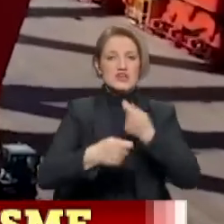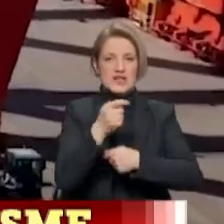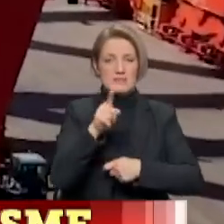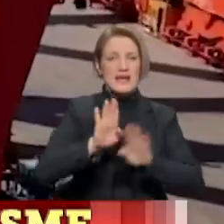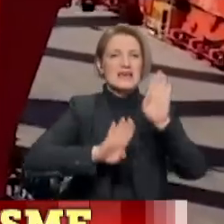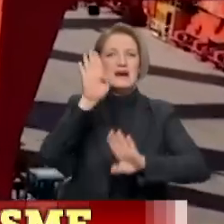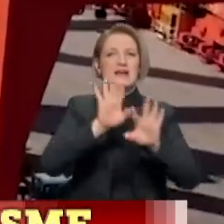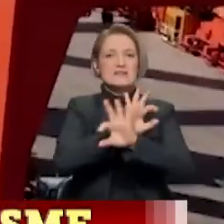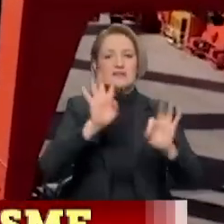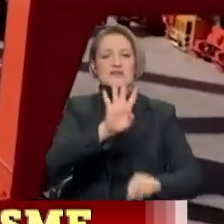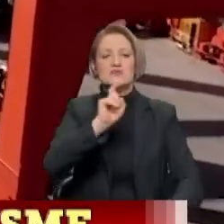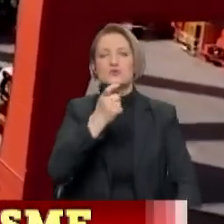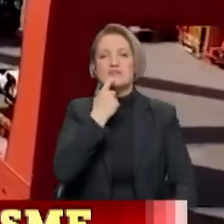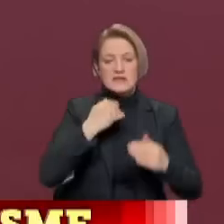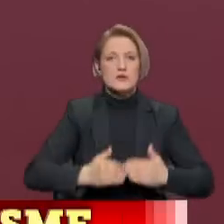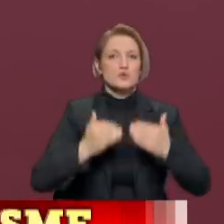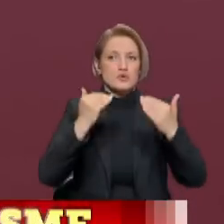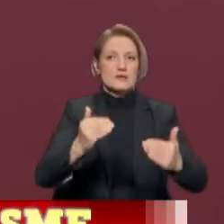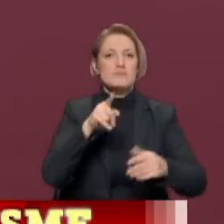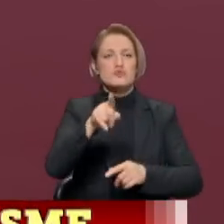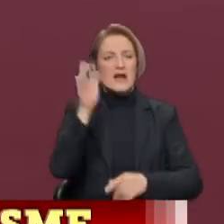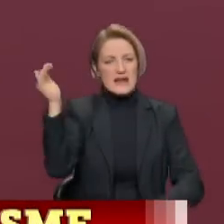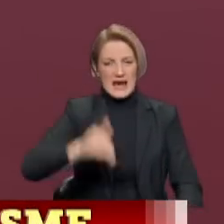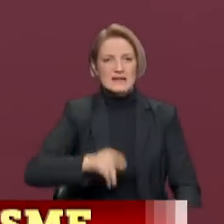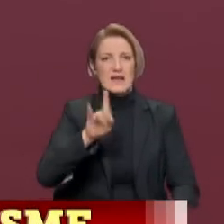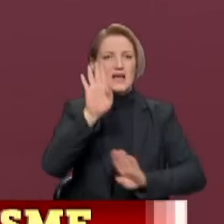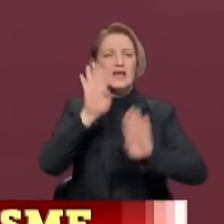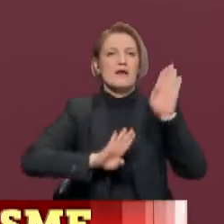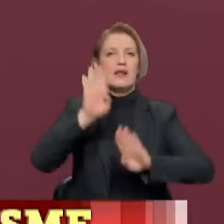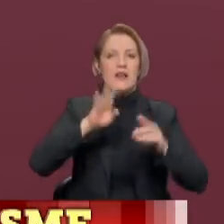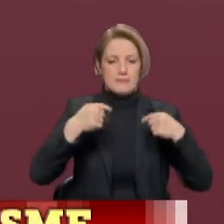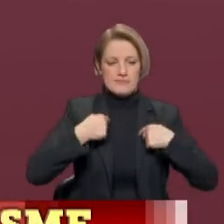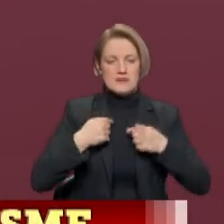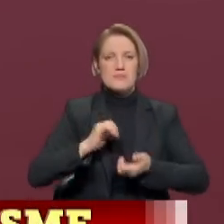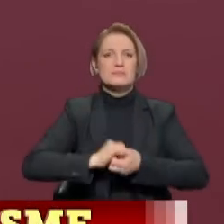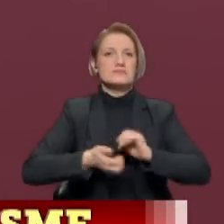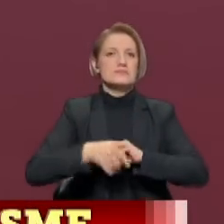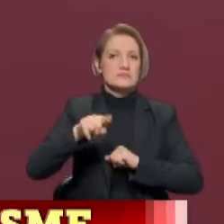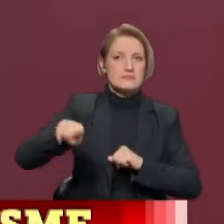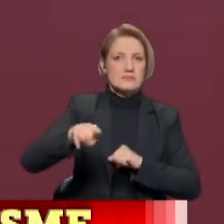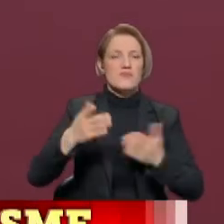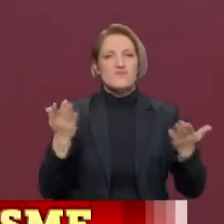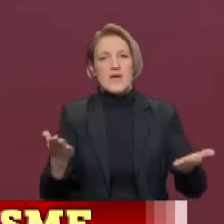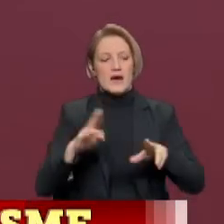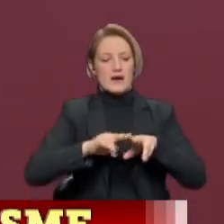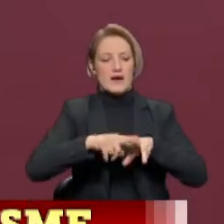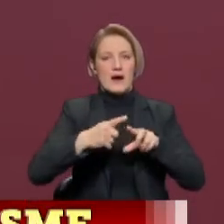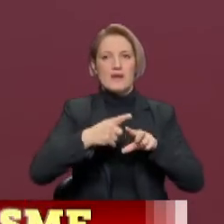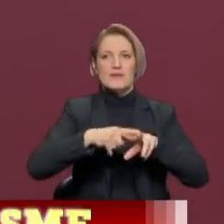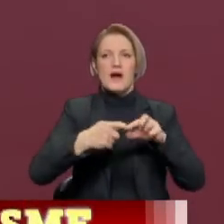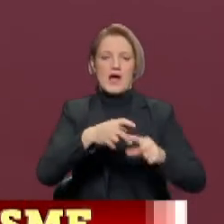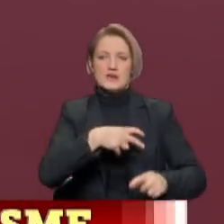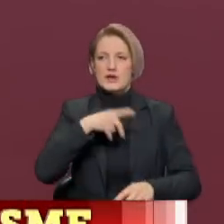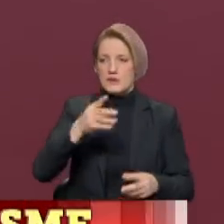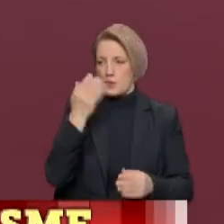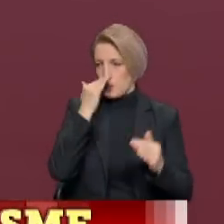işletmelerinin ihalesiz 49 yıllığına uzatılması. Bunlar geldiğinde ihaleleri bizim yandaşlara ya da Katar aşkıma uygun